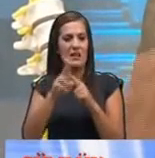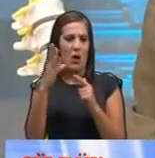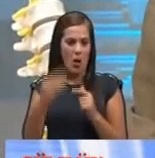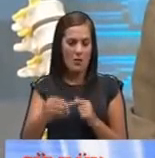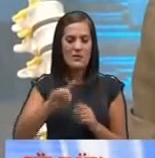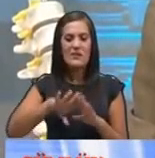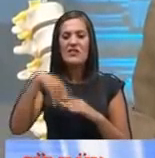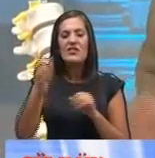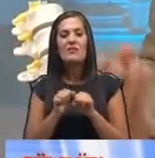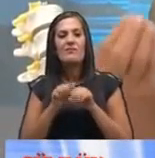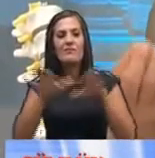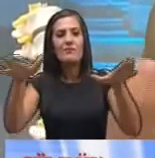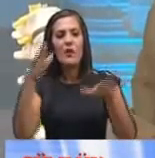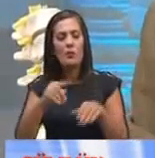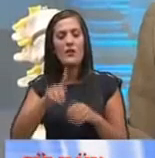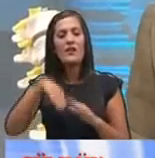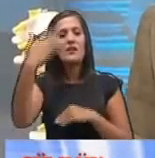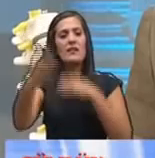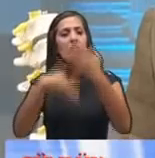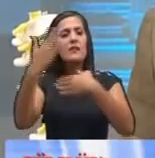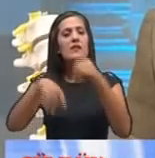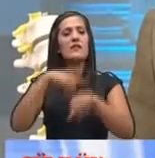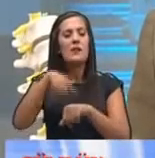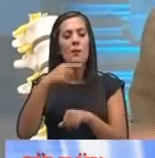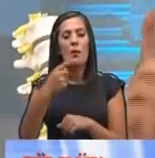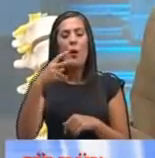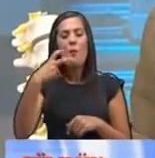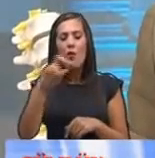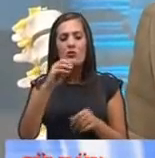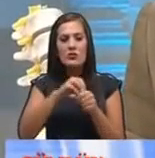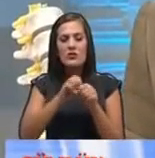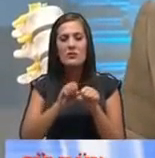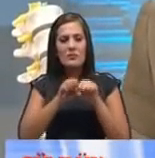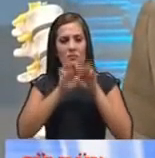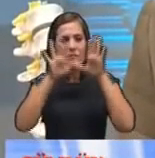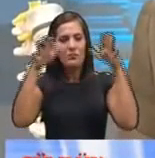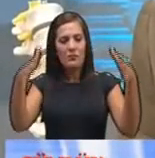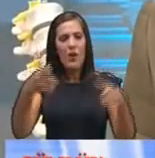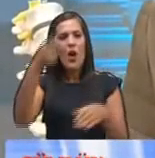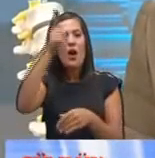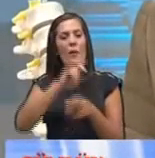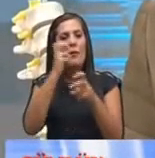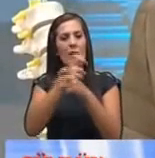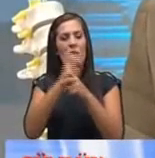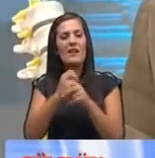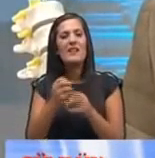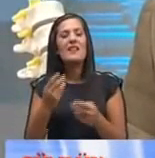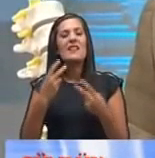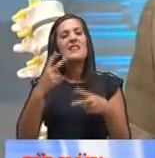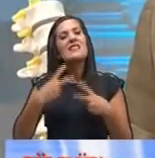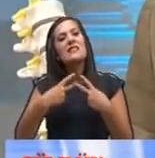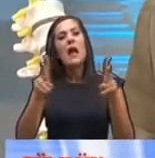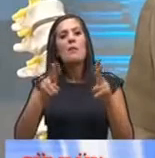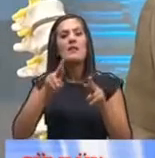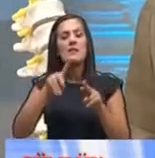taşması, bunun en ileri hallerinde tamamen bulunduğu boşluktan dışarı çıkarak omurilik kanalı içinde serbest parçalar